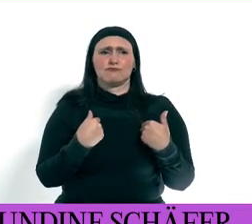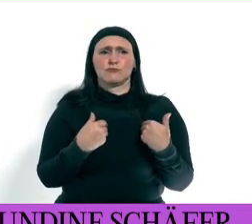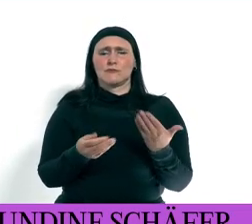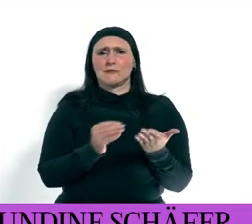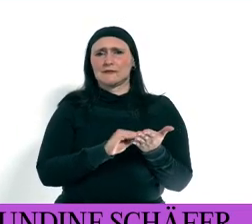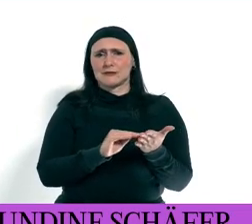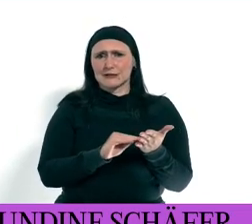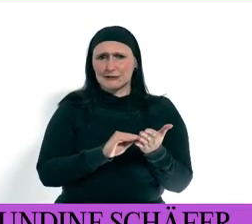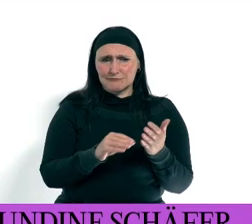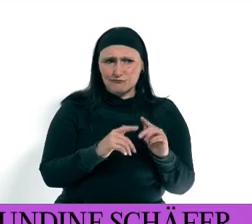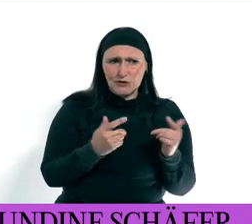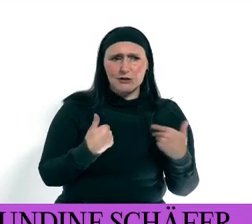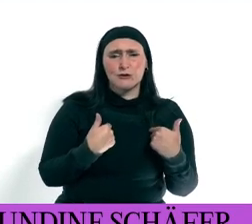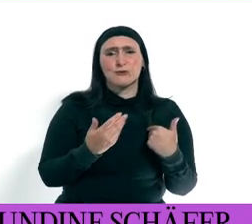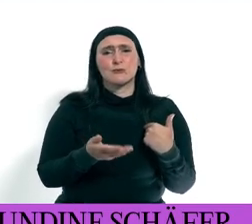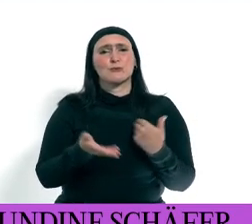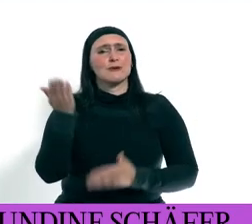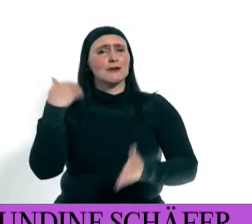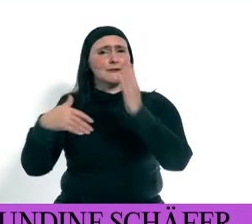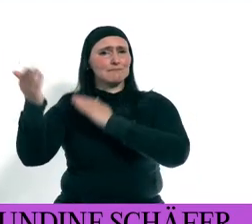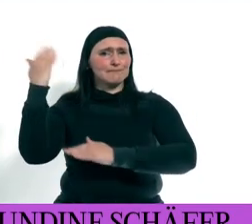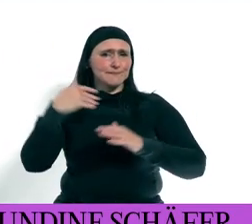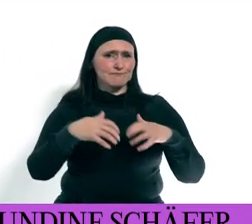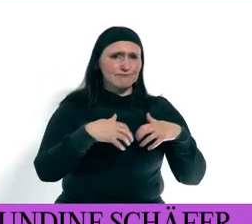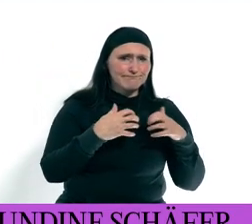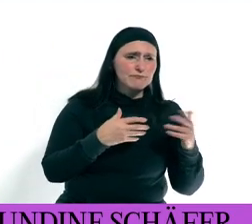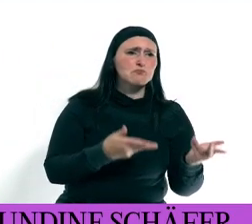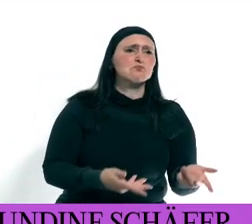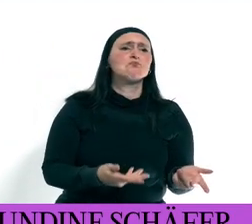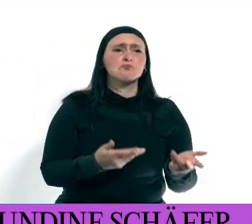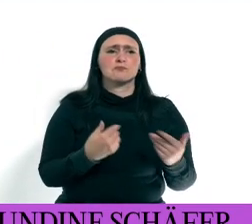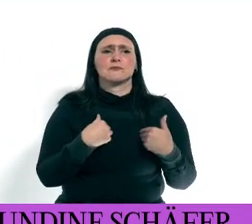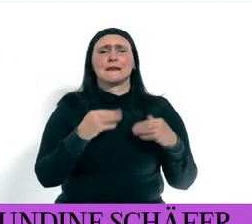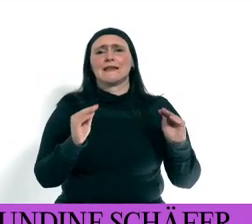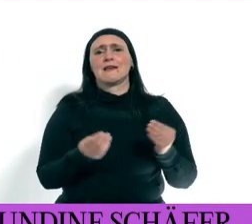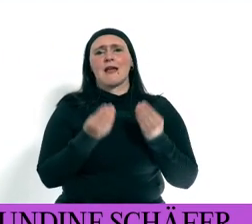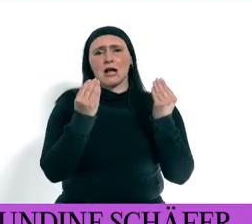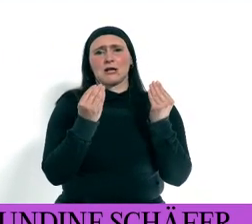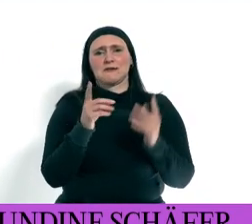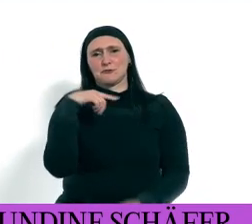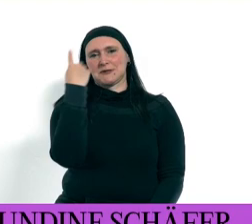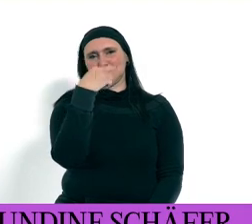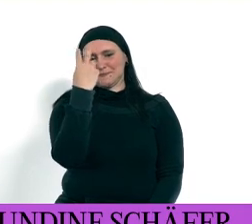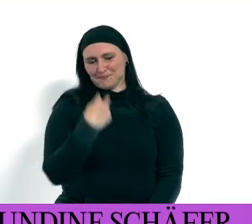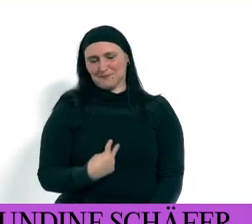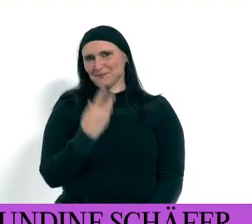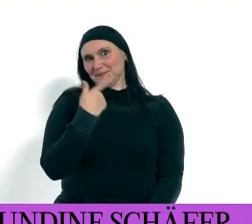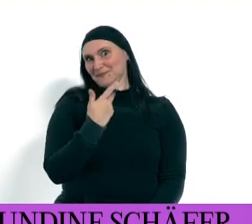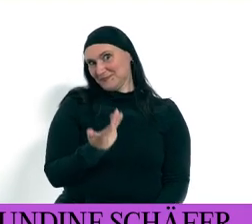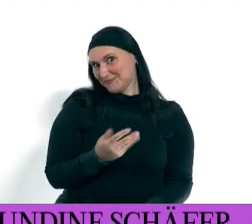Anyway, when we started, of course, we were very. Als wir unsere Initiative ins Leben riefen. Now,